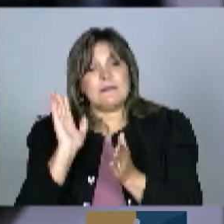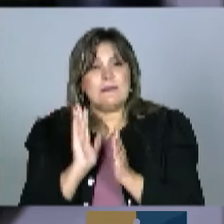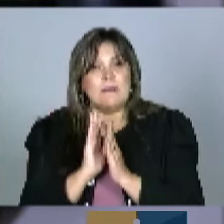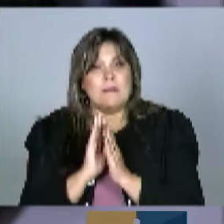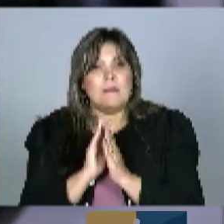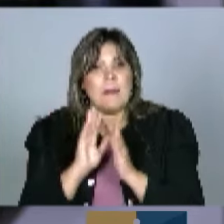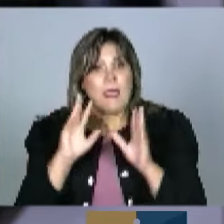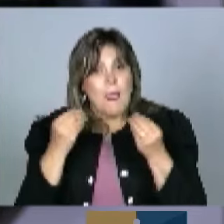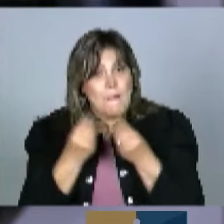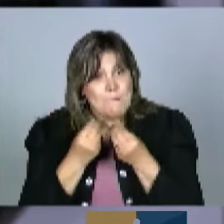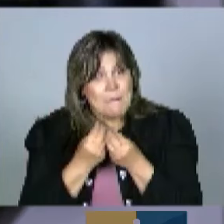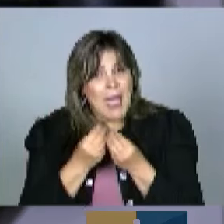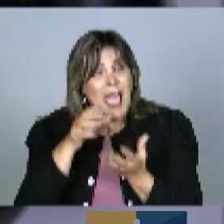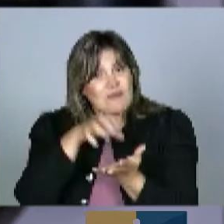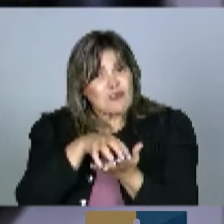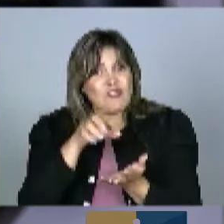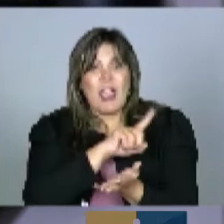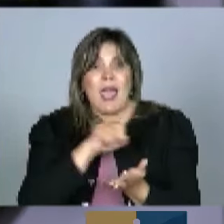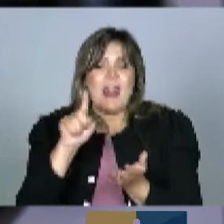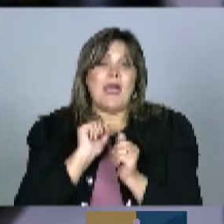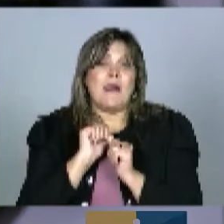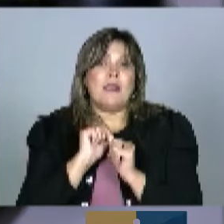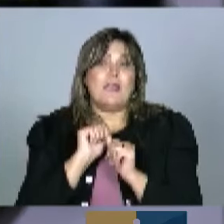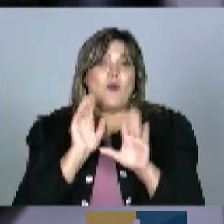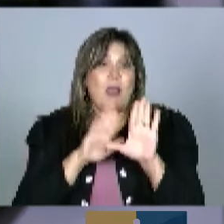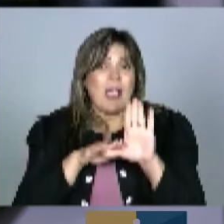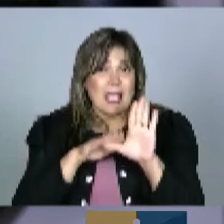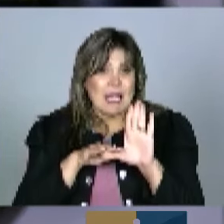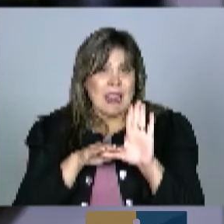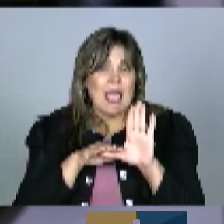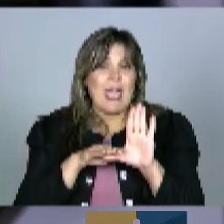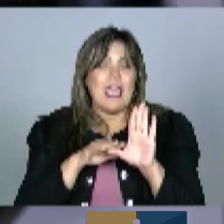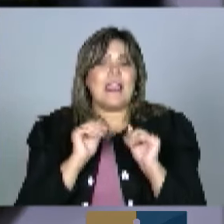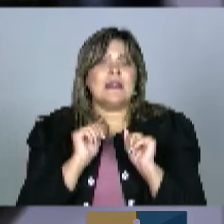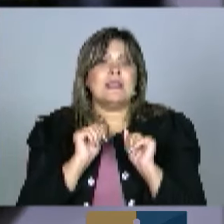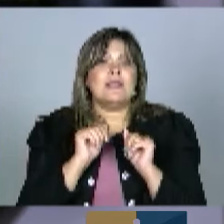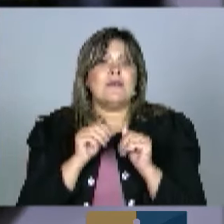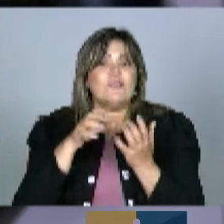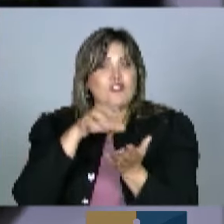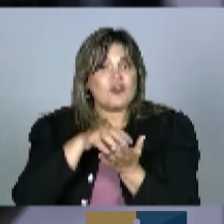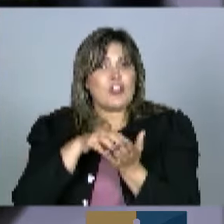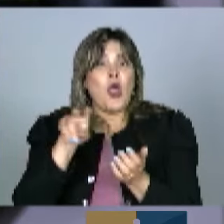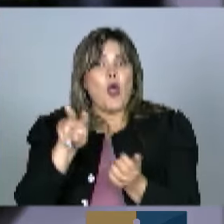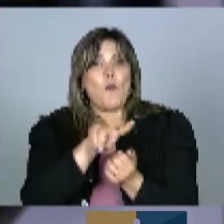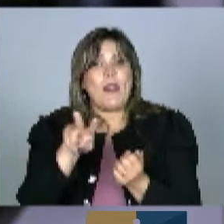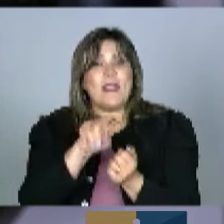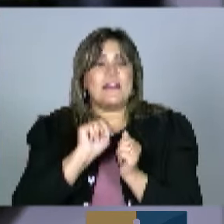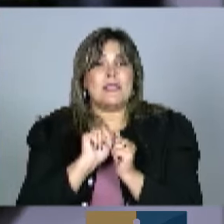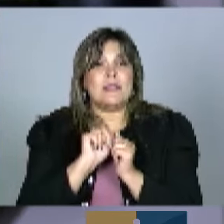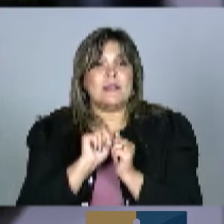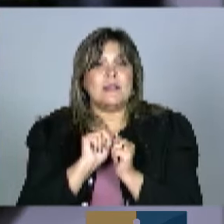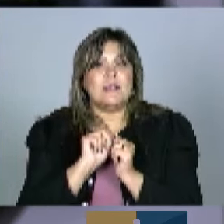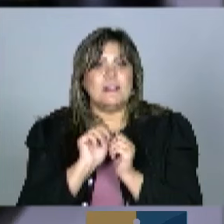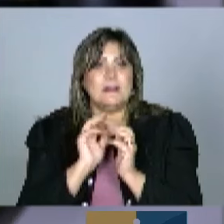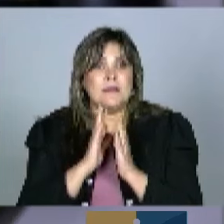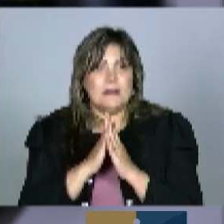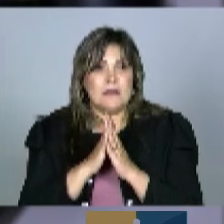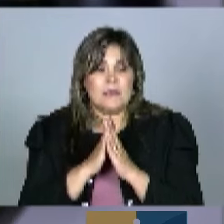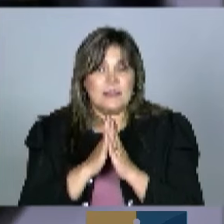تمام هوو كان قاعد في الشقه هو ومراته تمام مراته توفت بقها بتاع سنه ونص وهو توفى بقله بتاع 15